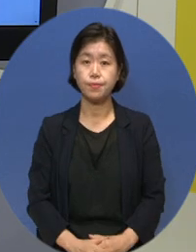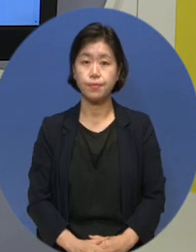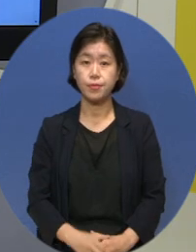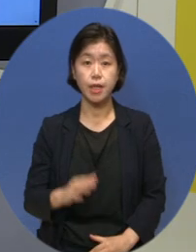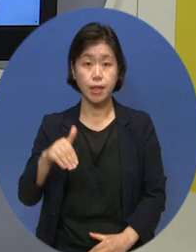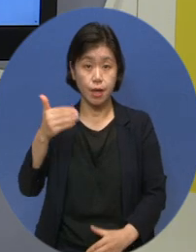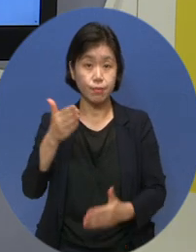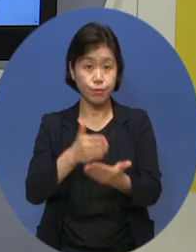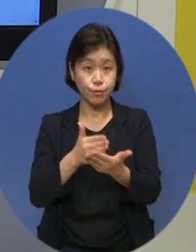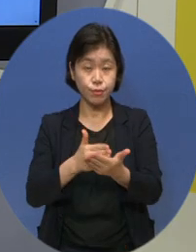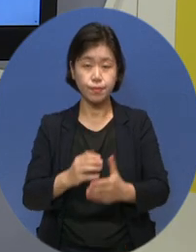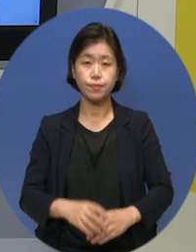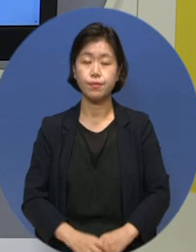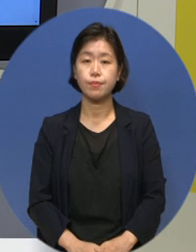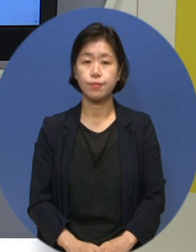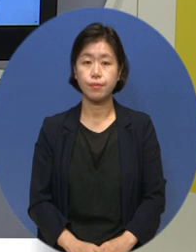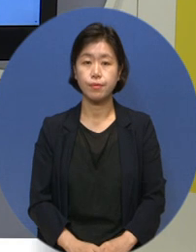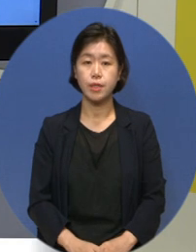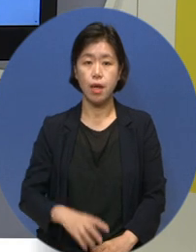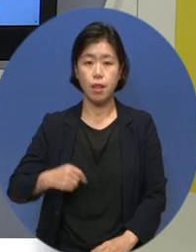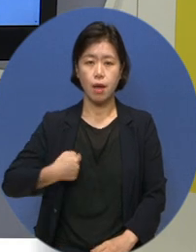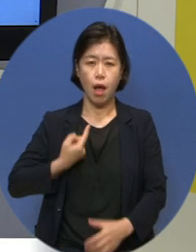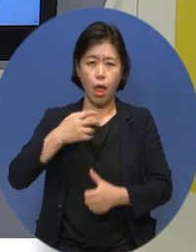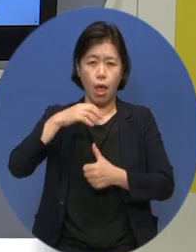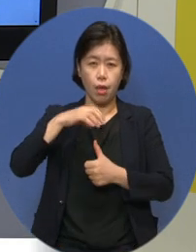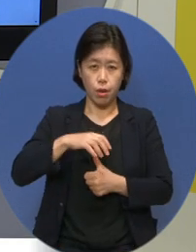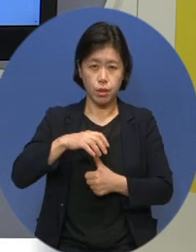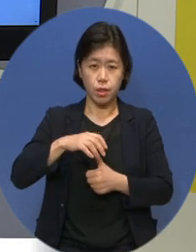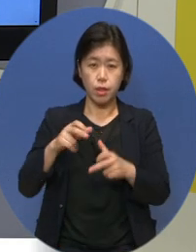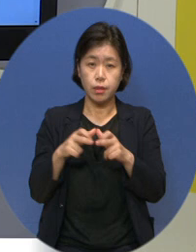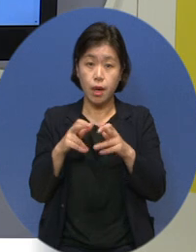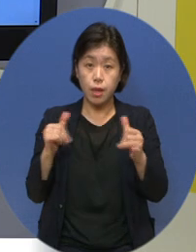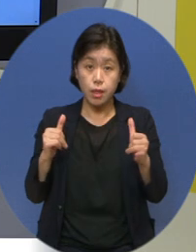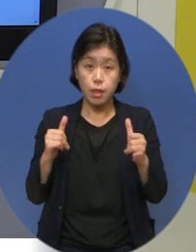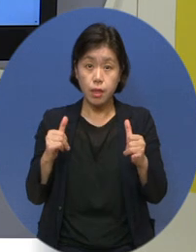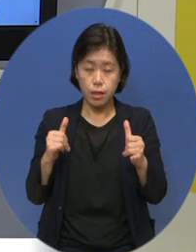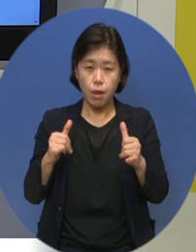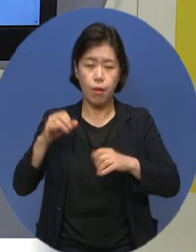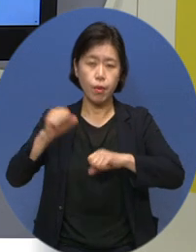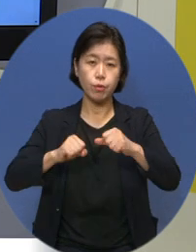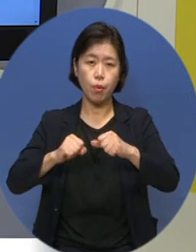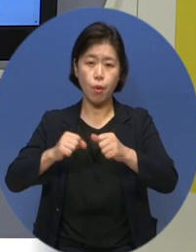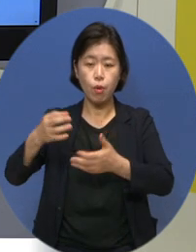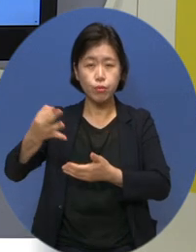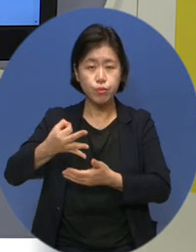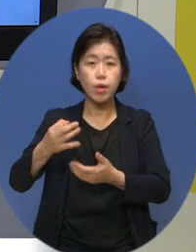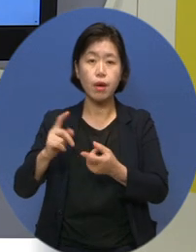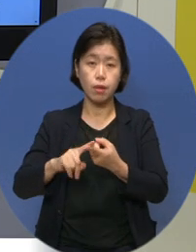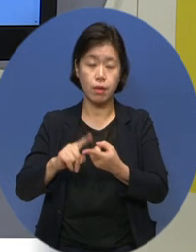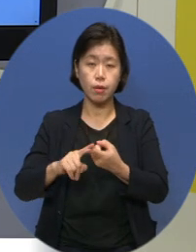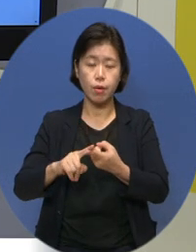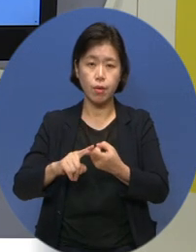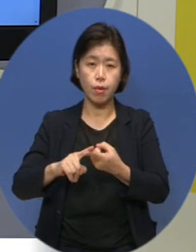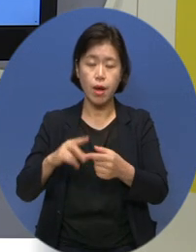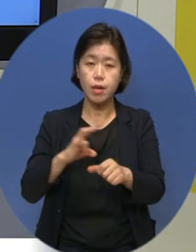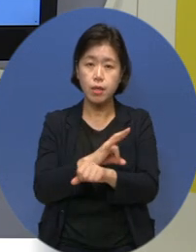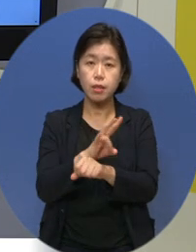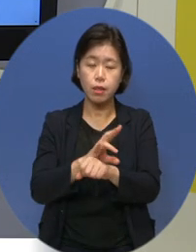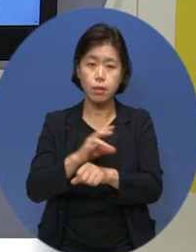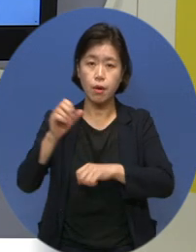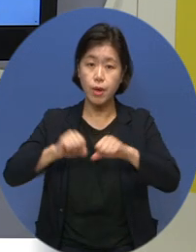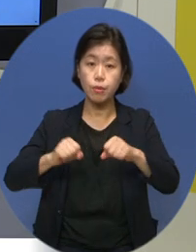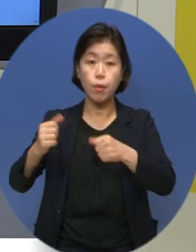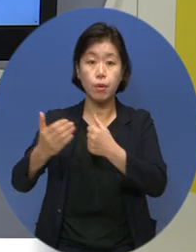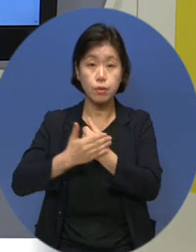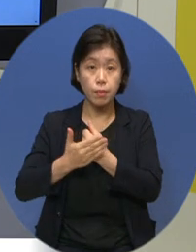다음 소식입니다 자가 경리 중인 활동 지원 수급 장애인에 대해 24시간 활동 급여를 제공하는 등